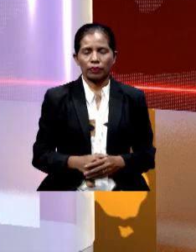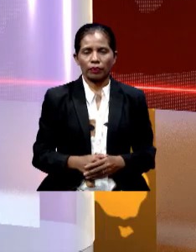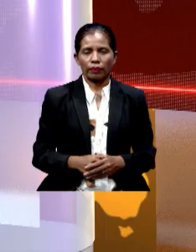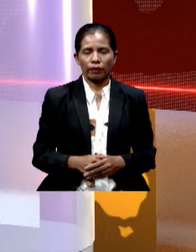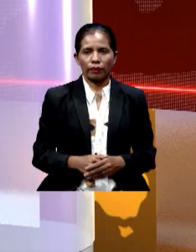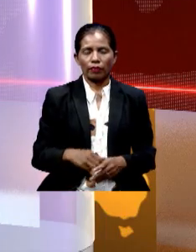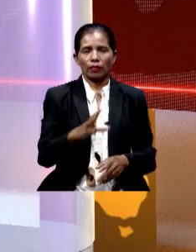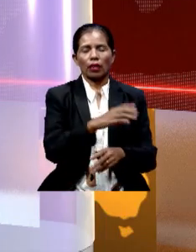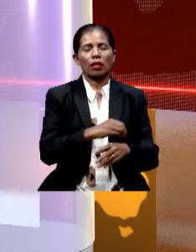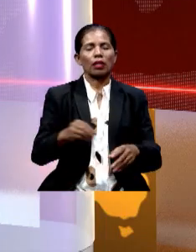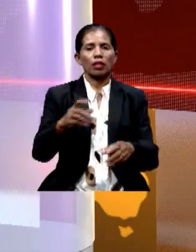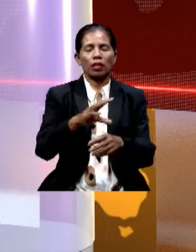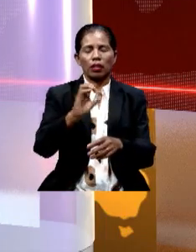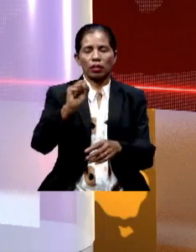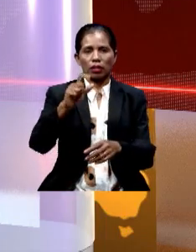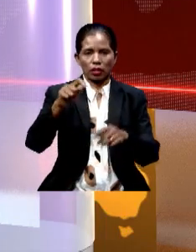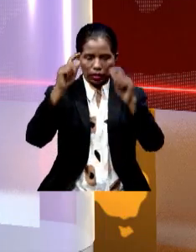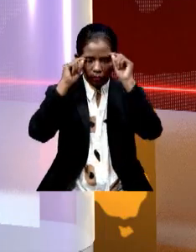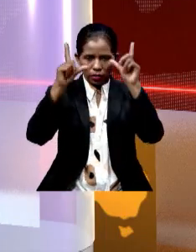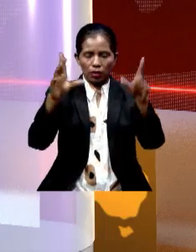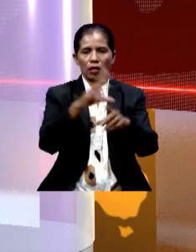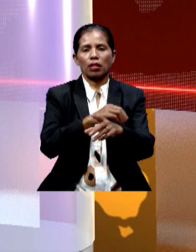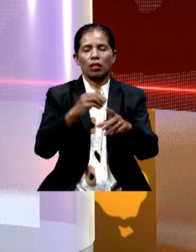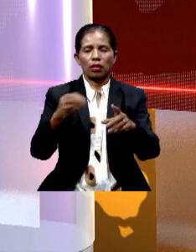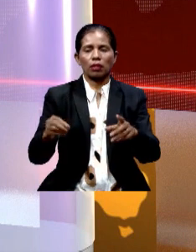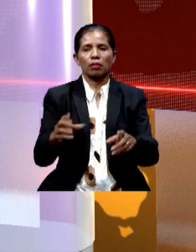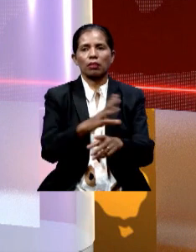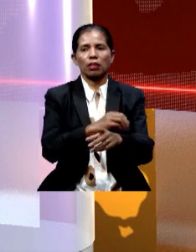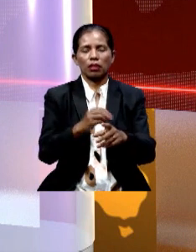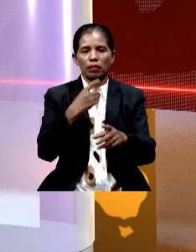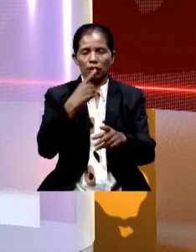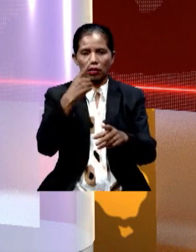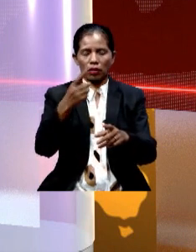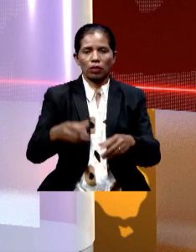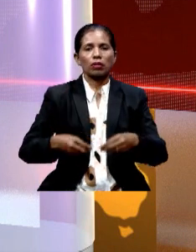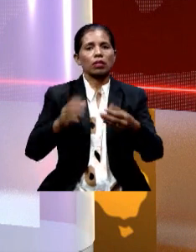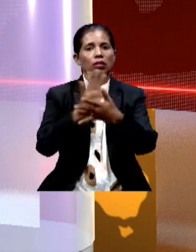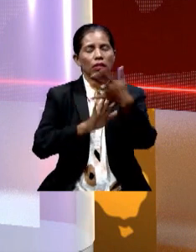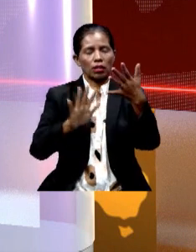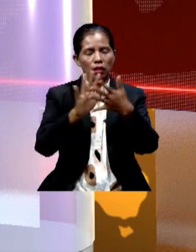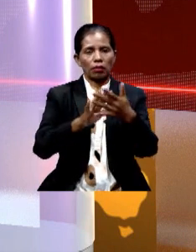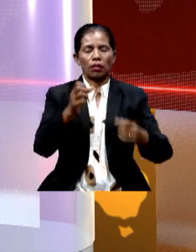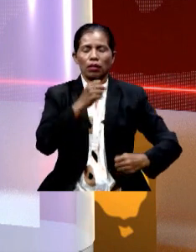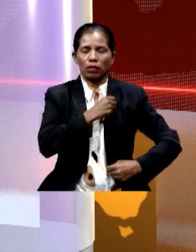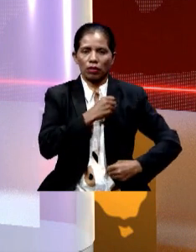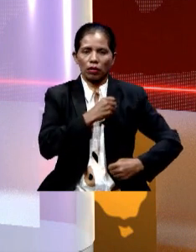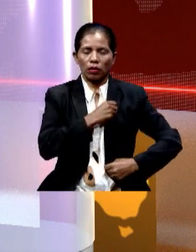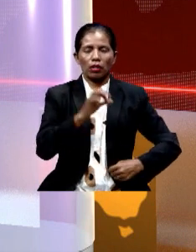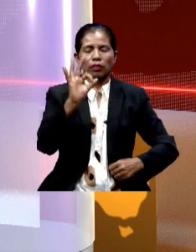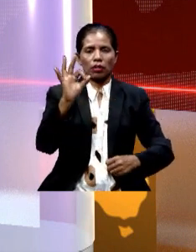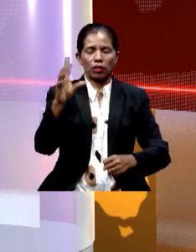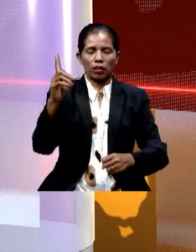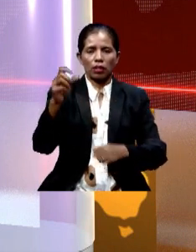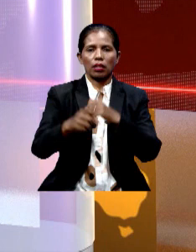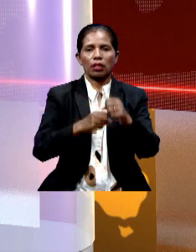Pertamina Internasional Timor SA sai patrocinador by Venture Road Race so di komemora lorong Valentil badal hat nolores walu